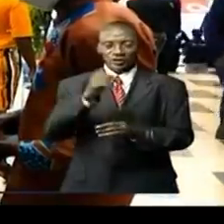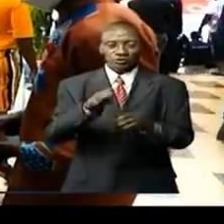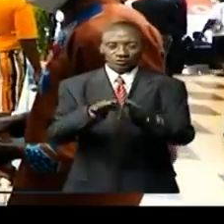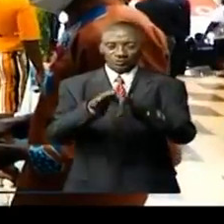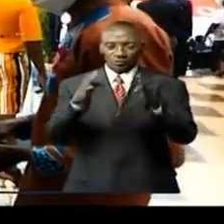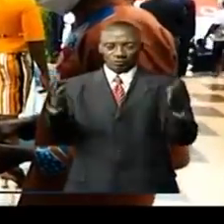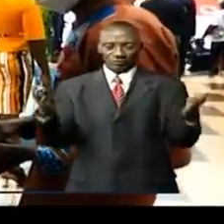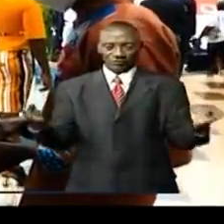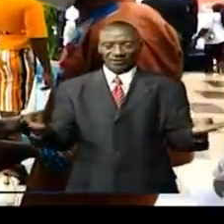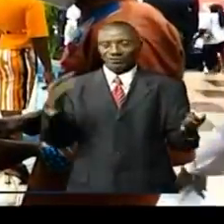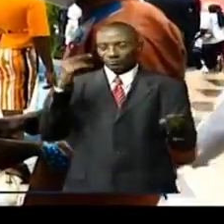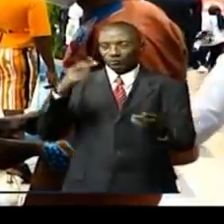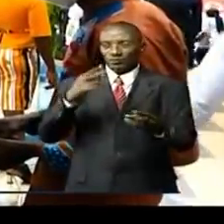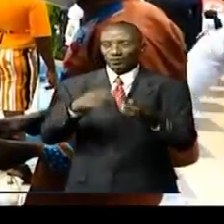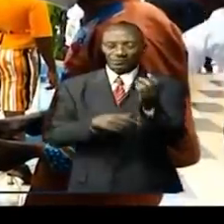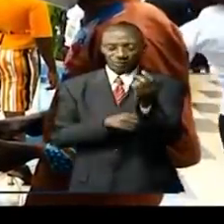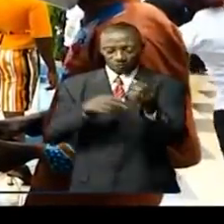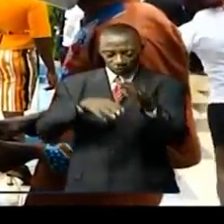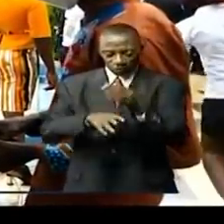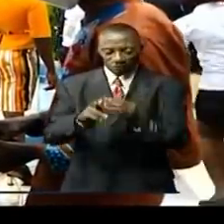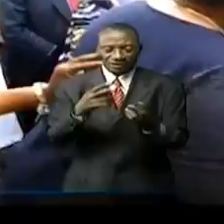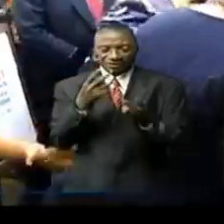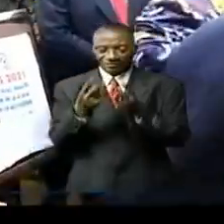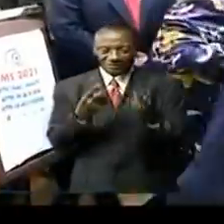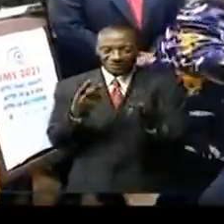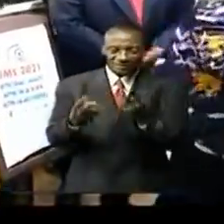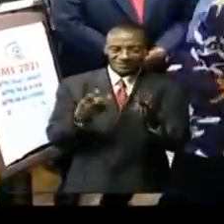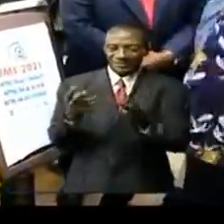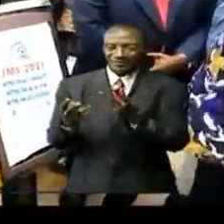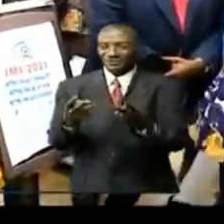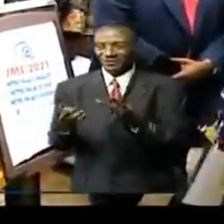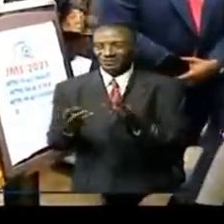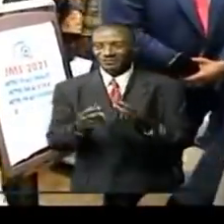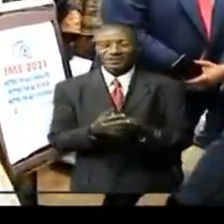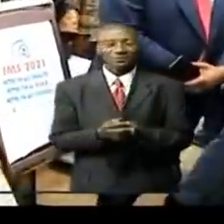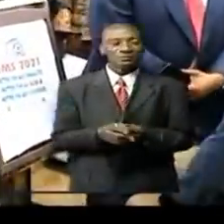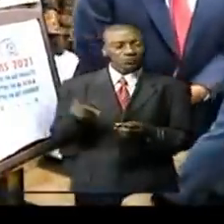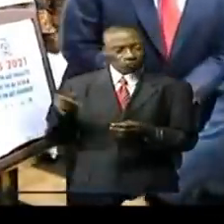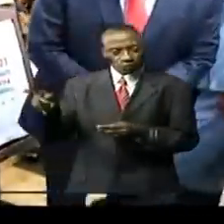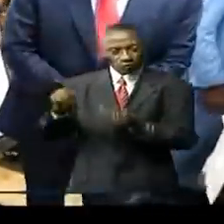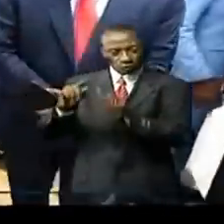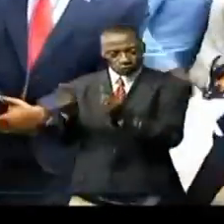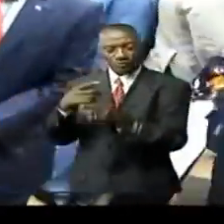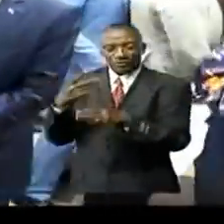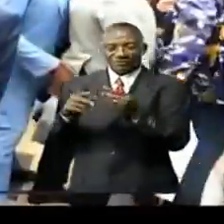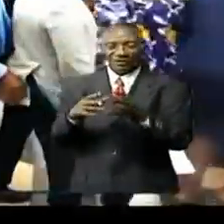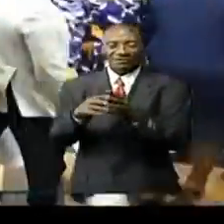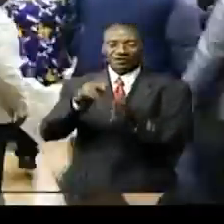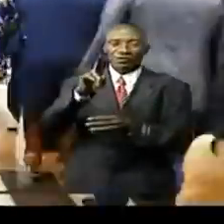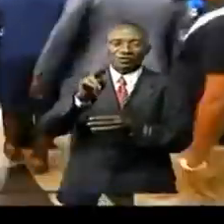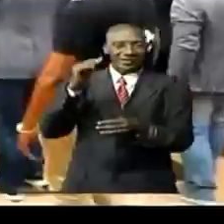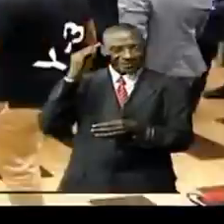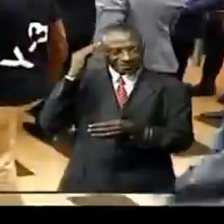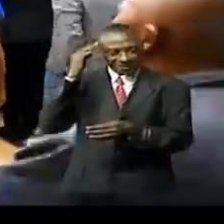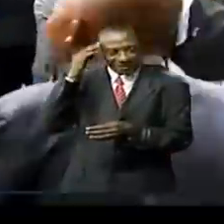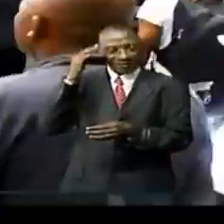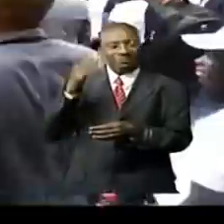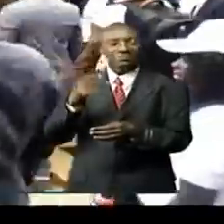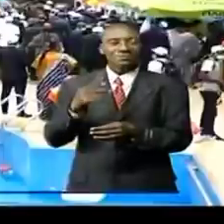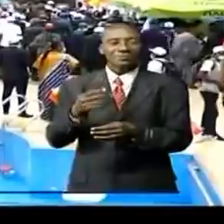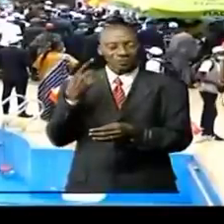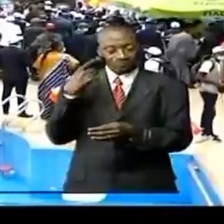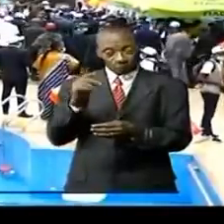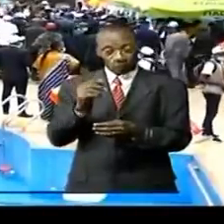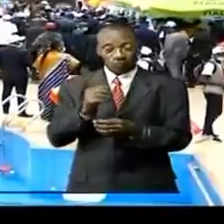JMS 2021. RENADEF est aussi partenaire de l'ONU-SIDA dans la mise en œuvre de la stratégie mondiale et nationale